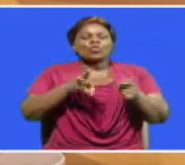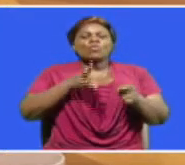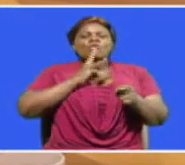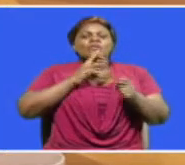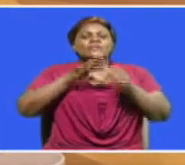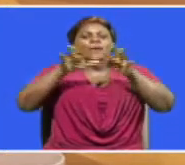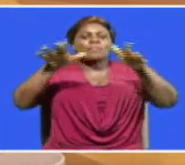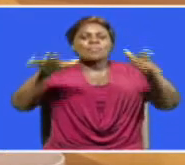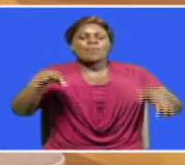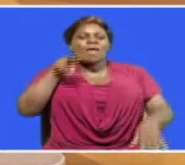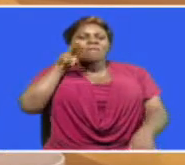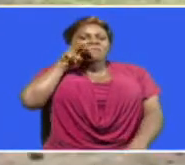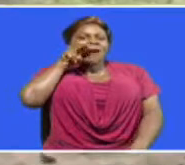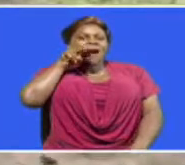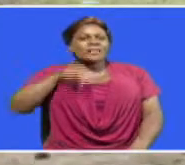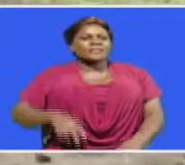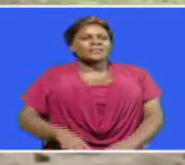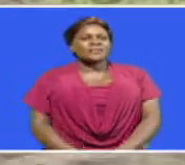mafuriko.